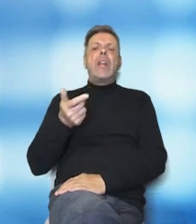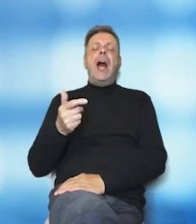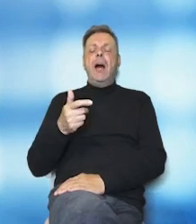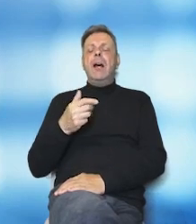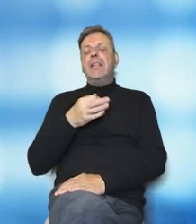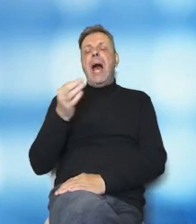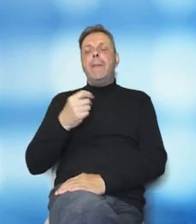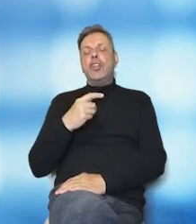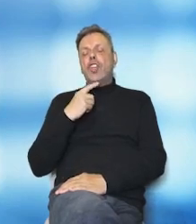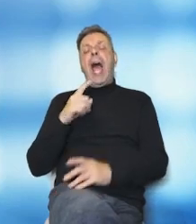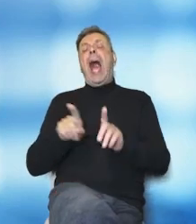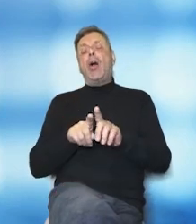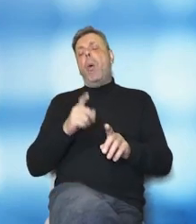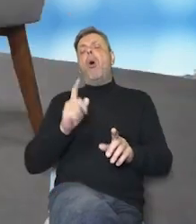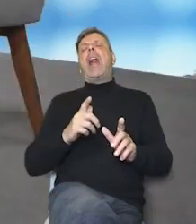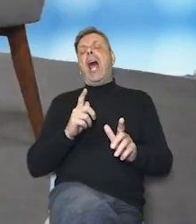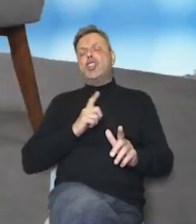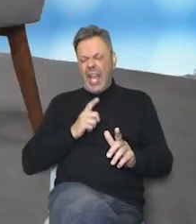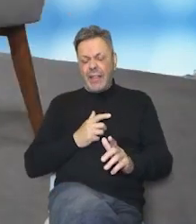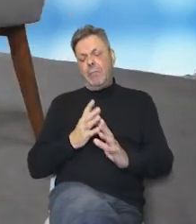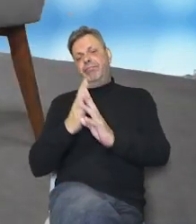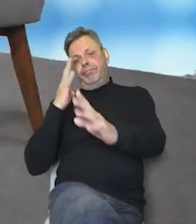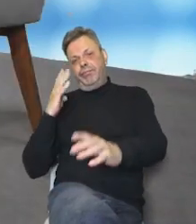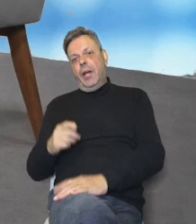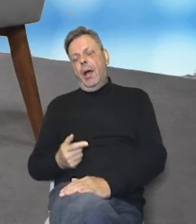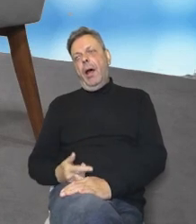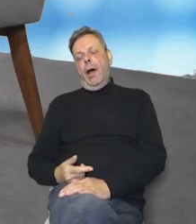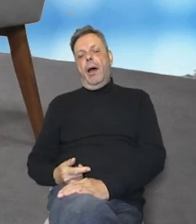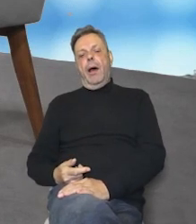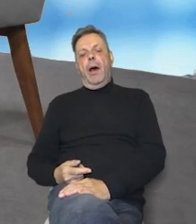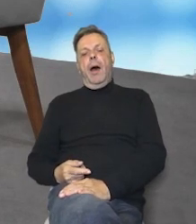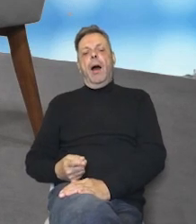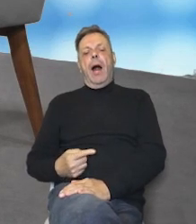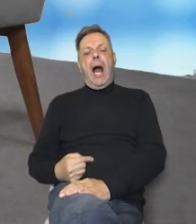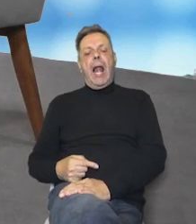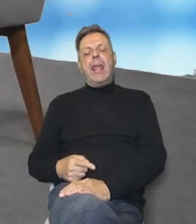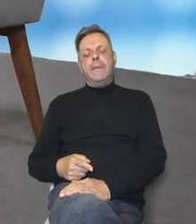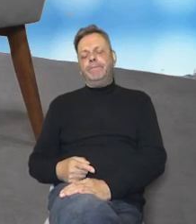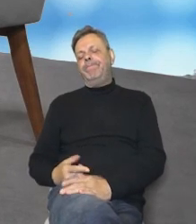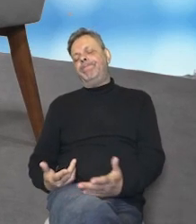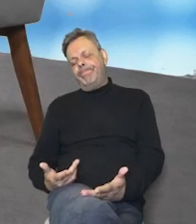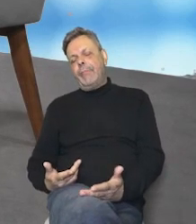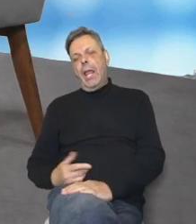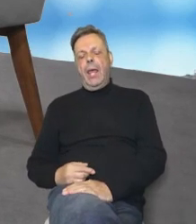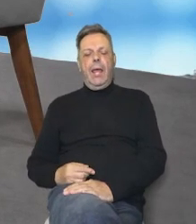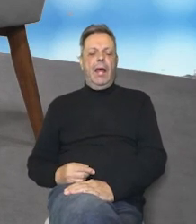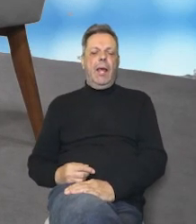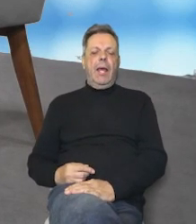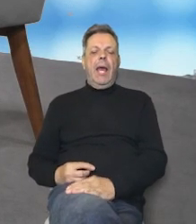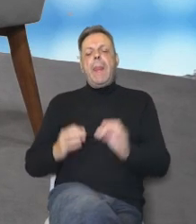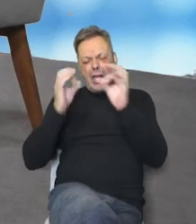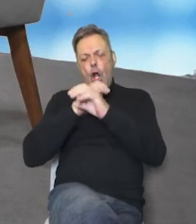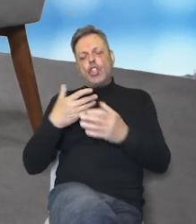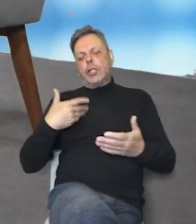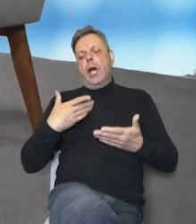je isto tako netko zamolio nešto dodatno, ali to smo nažalost još uvijek mi ljudi.